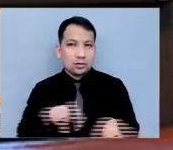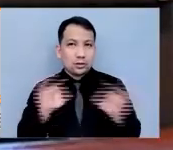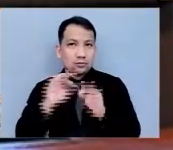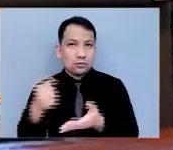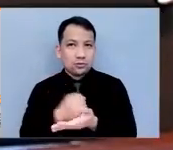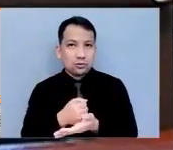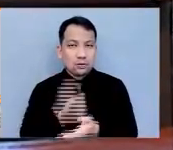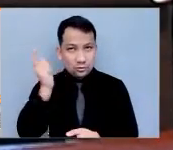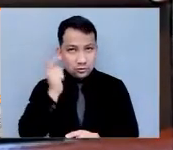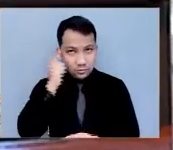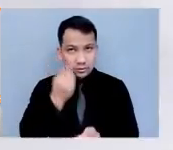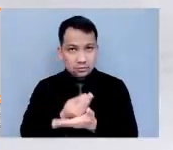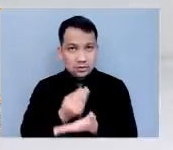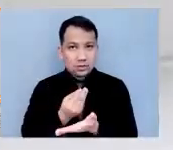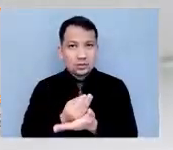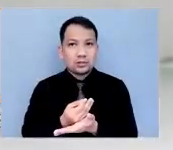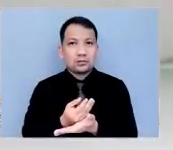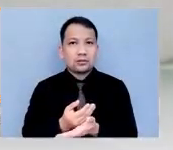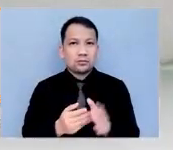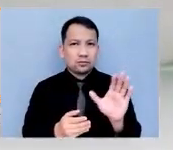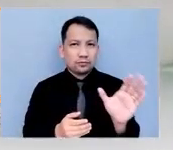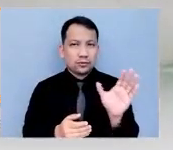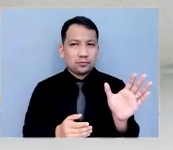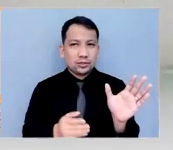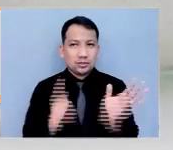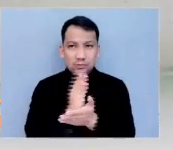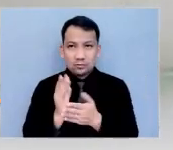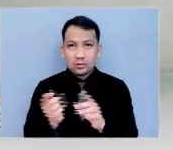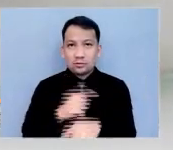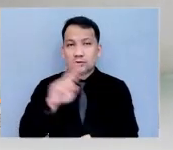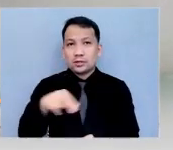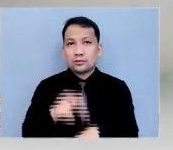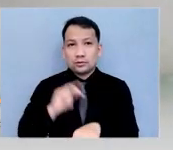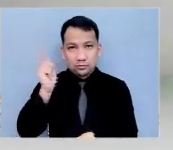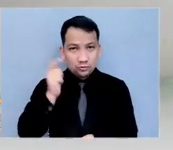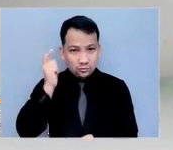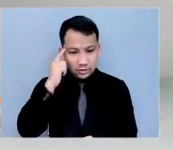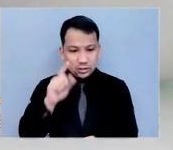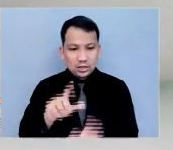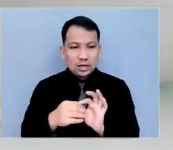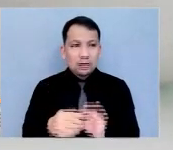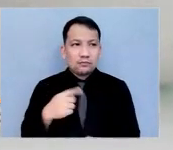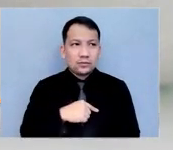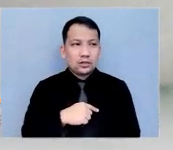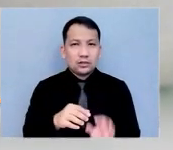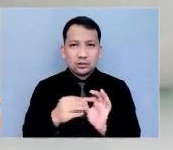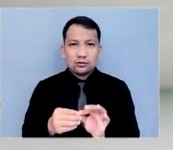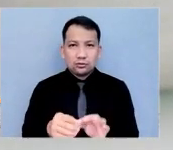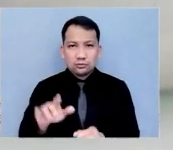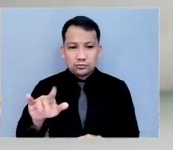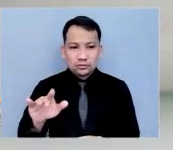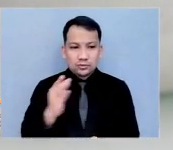mga government financial institution. Tig 50 billion pesos mula sa national government at Land Bank of the Philippines, habang 25